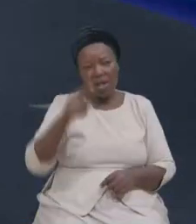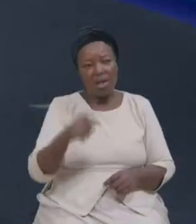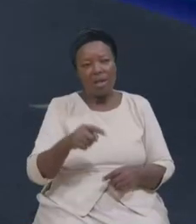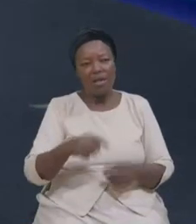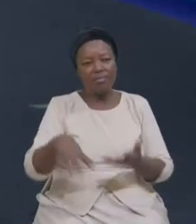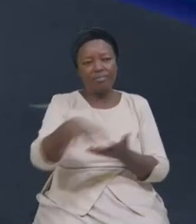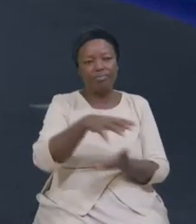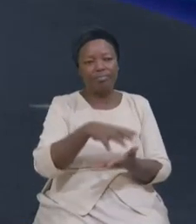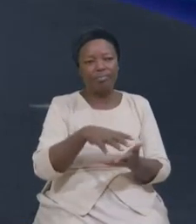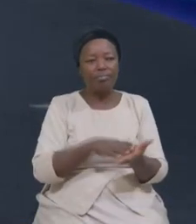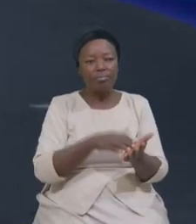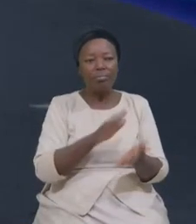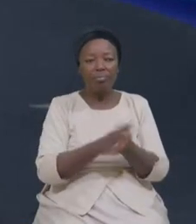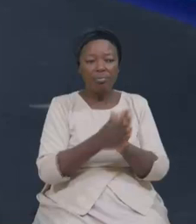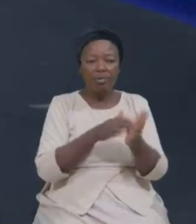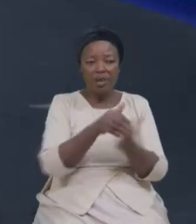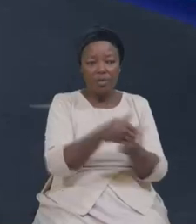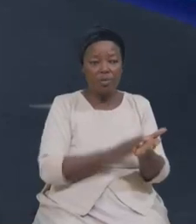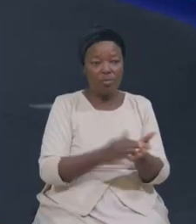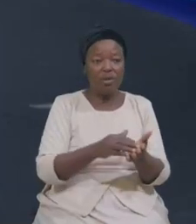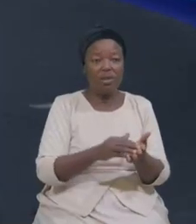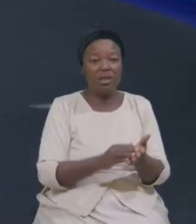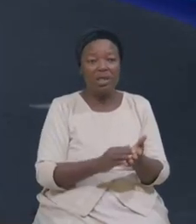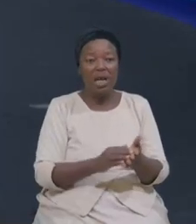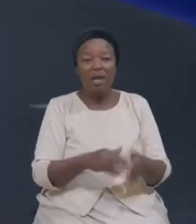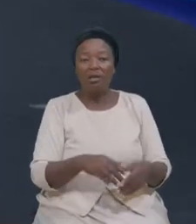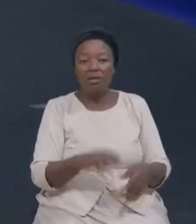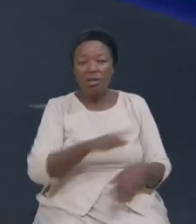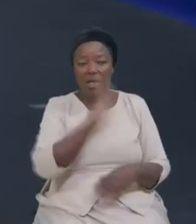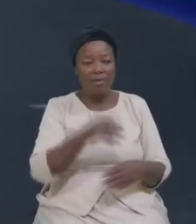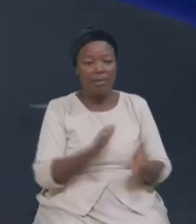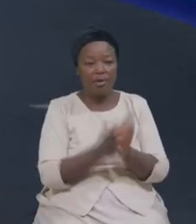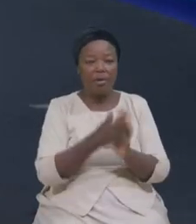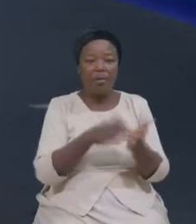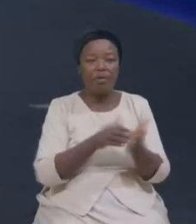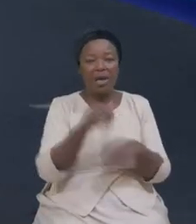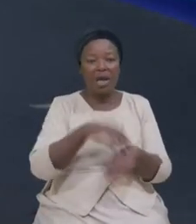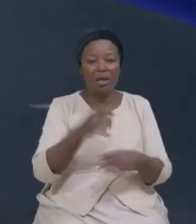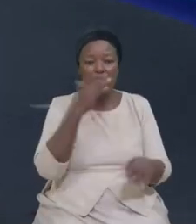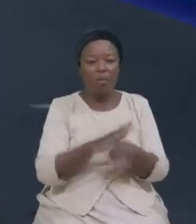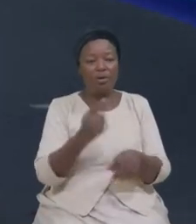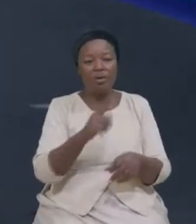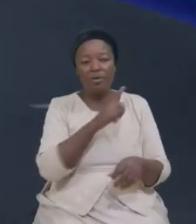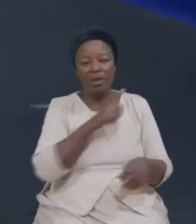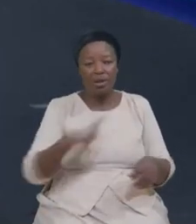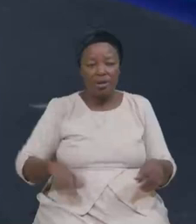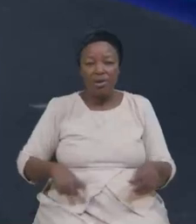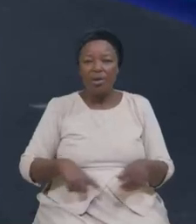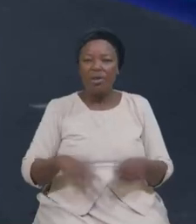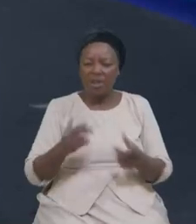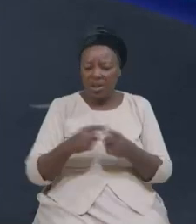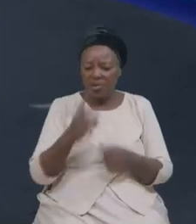il ne douta point par incrédulité au sujet des promesses de Dieu. Quand un homme saoulé et il perd ses